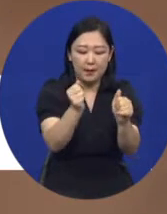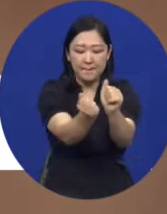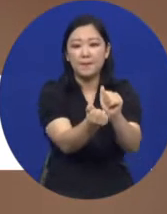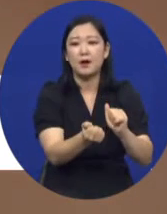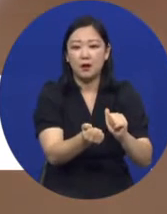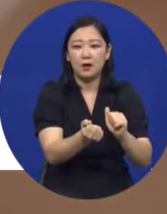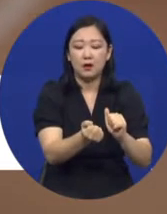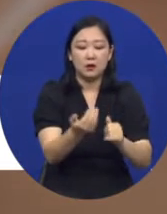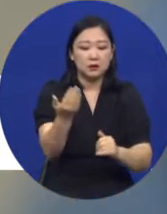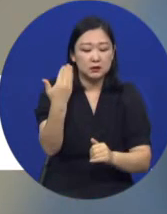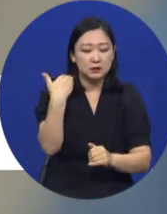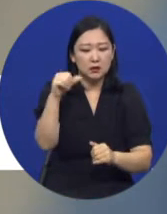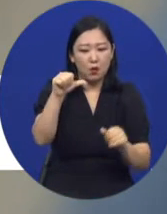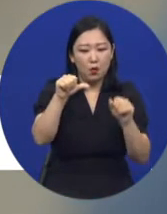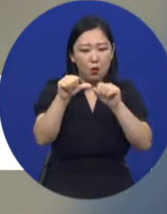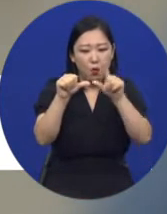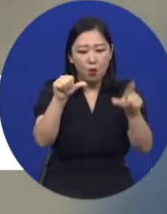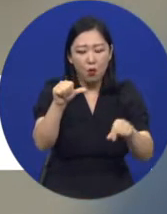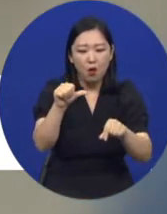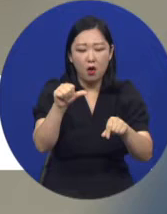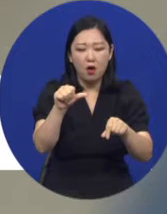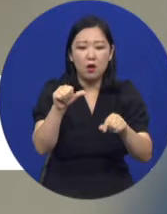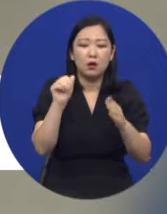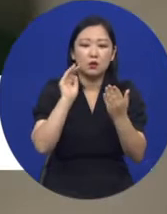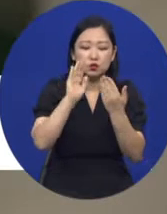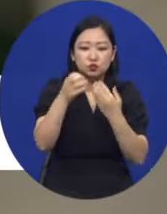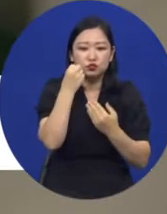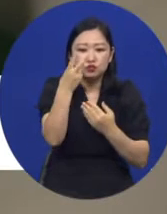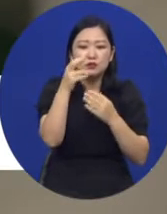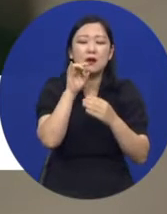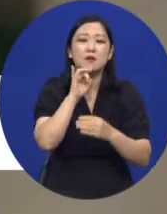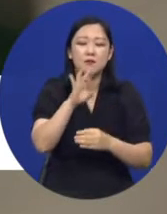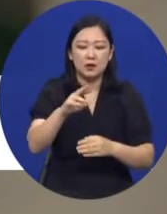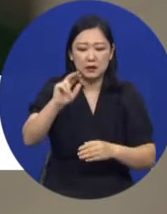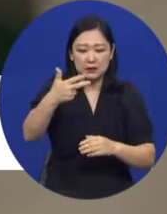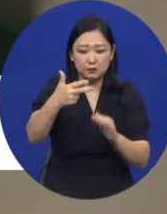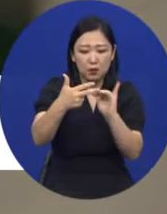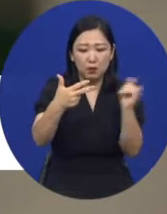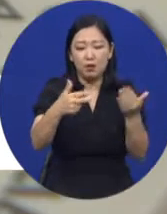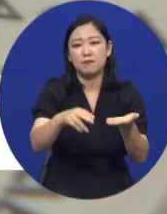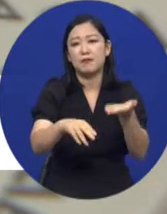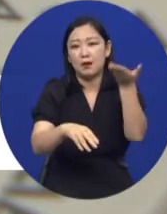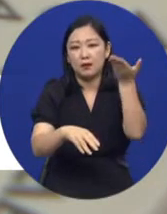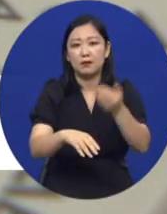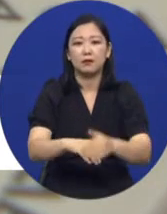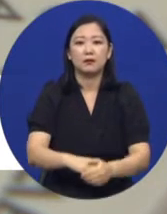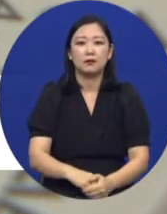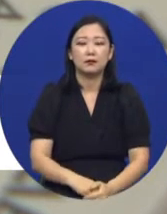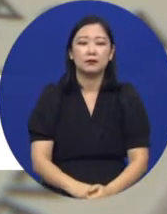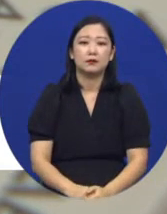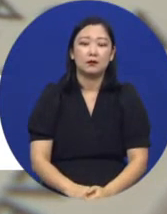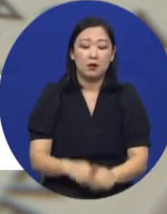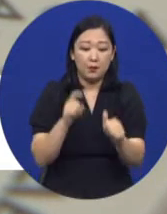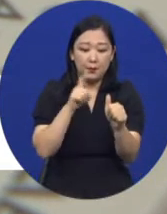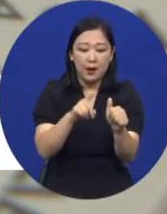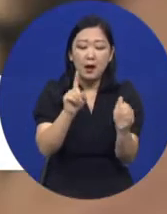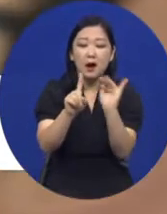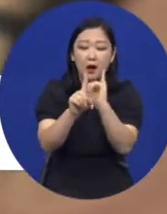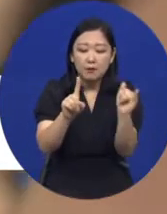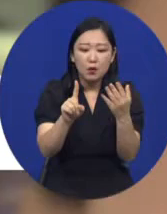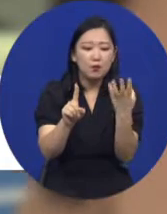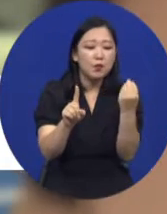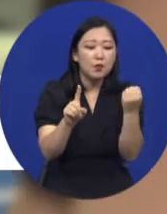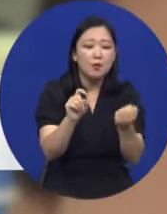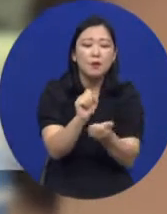받아 지난 5월 2일 이후 두 달여 만에 700명대를 기록했습니다. 제주는 확진자 한 명이 몇